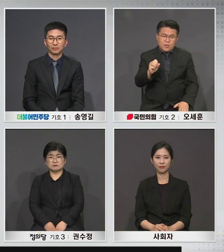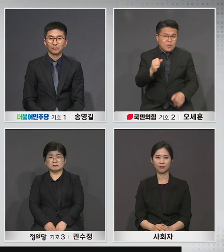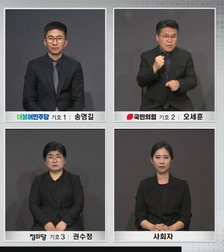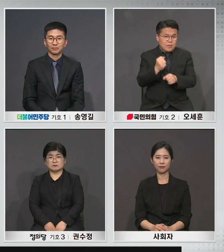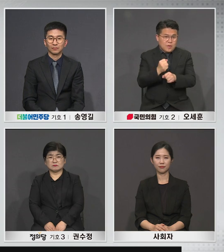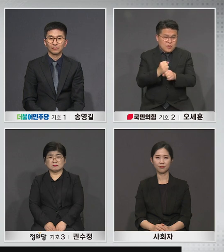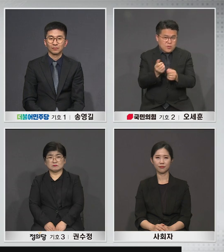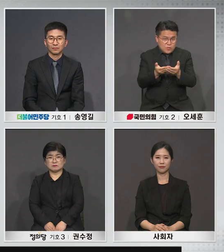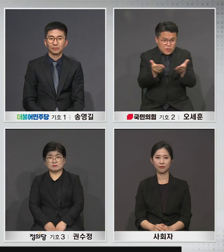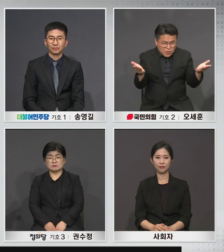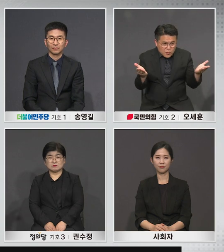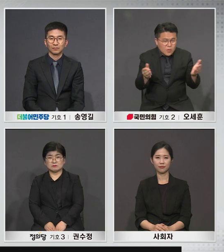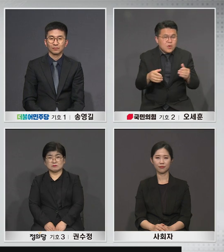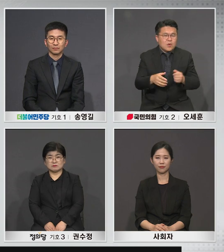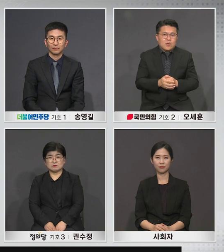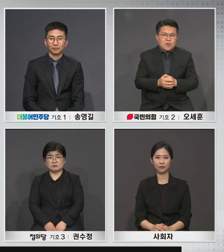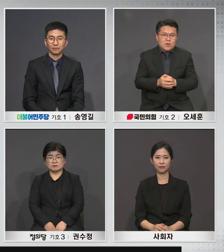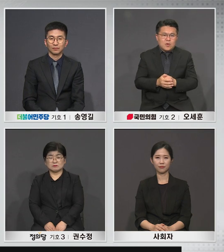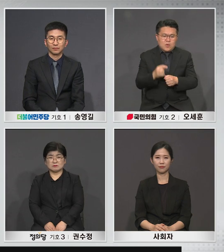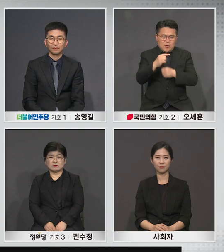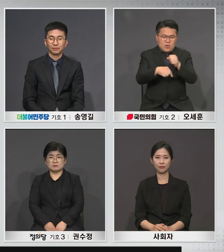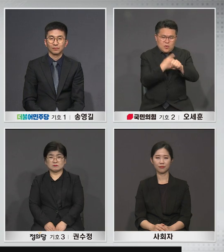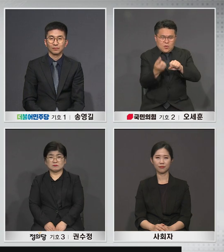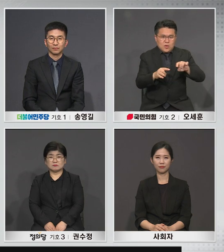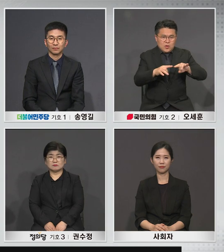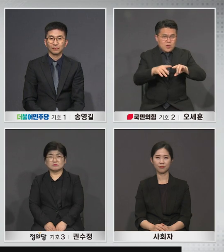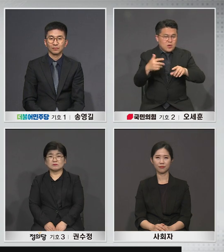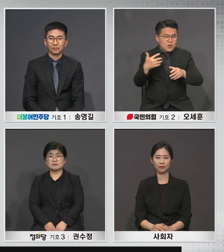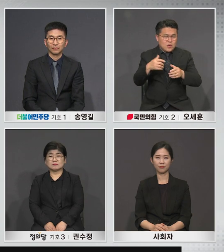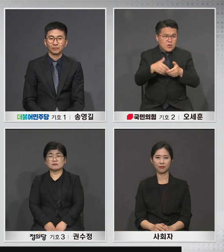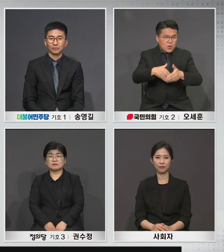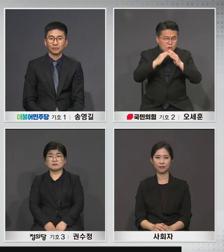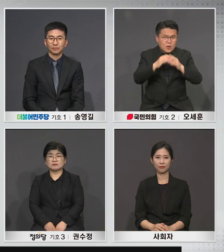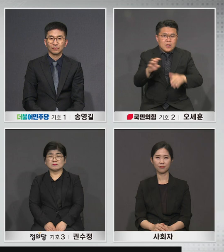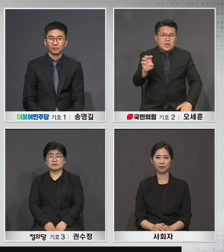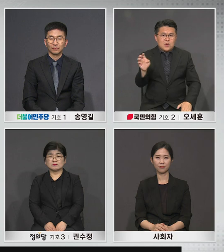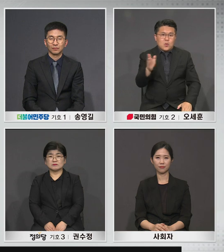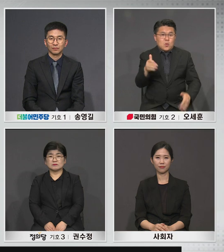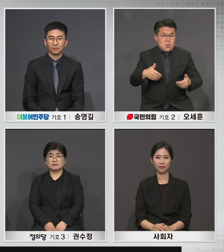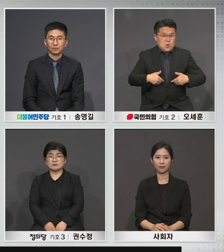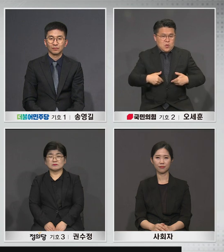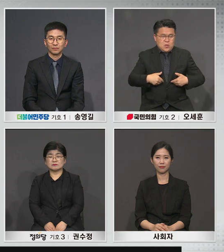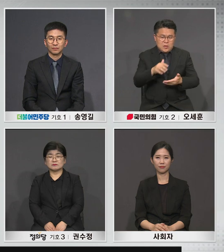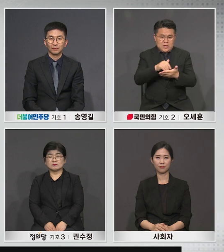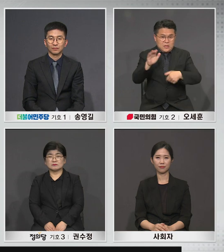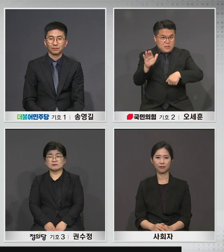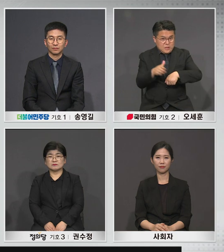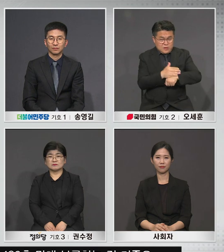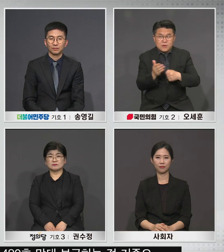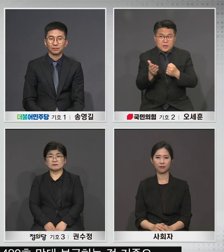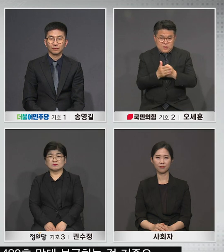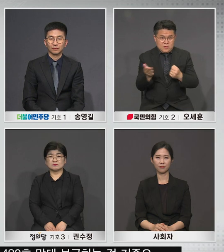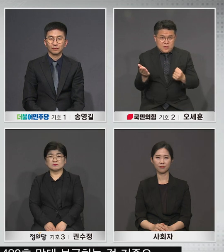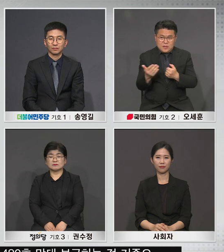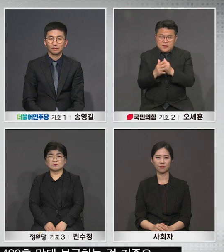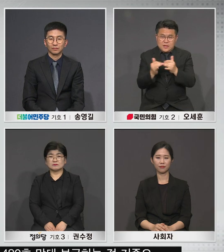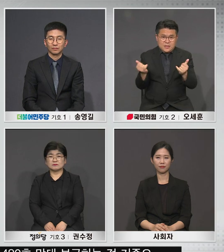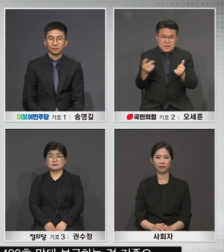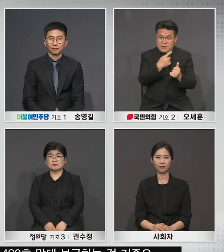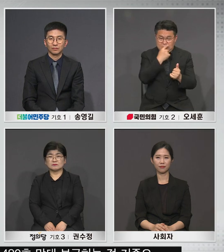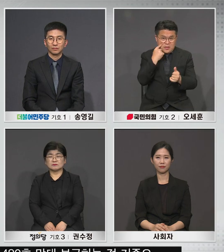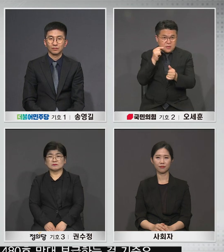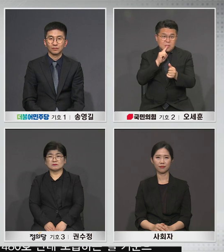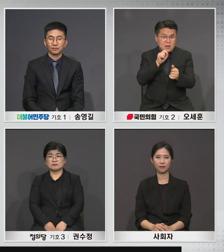40기가 필요합니다. 그러니까 뭔가 계산에 착오가 있으셨던 것 같아요 그건 참모들한테 한번 다시 한번 확인해보라